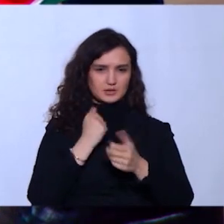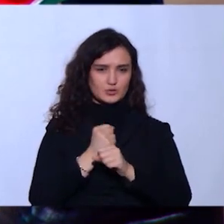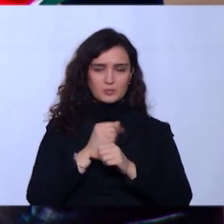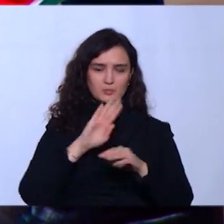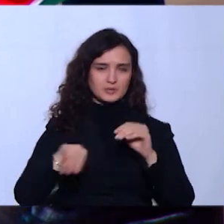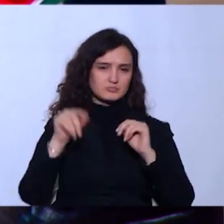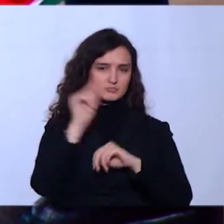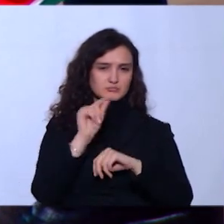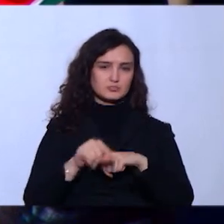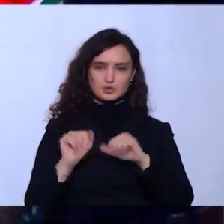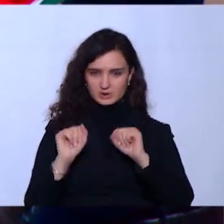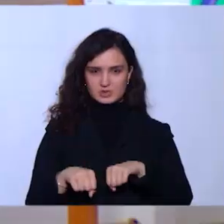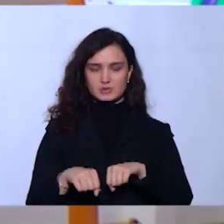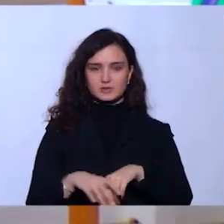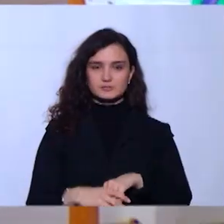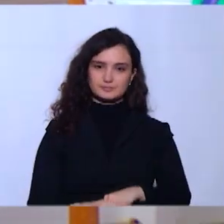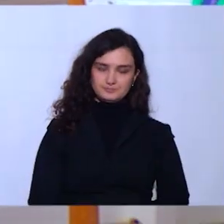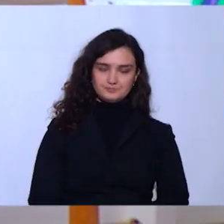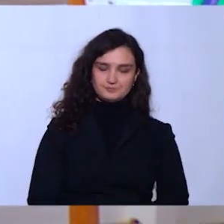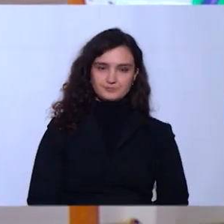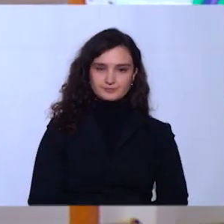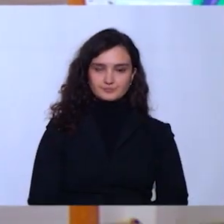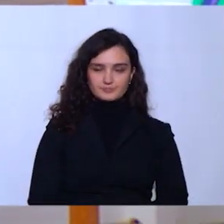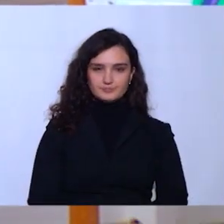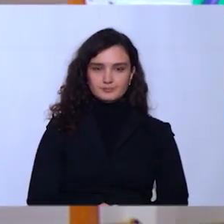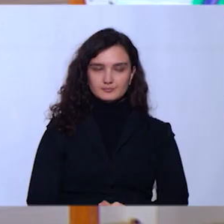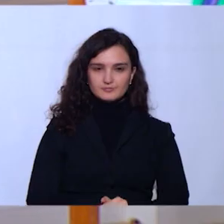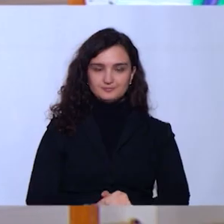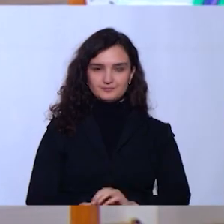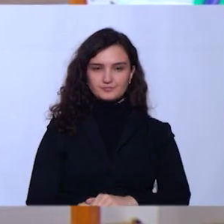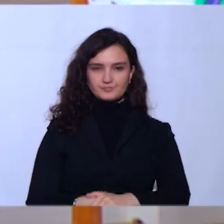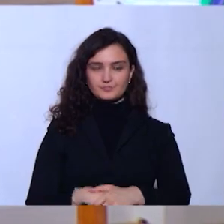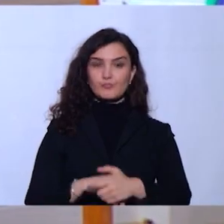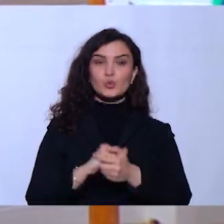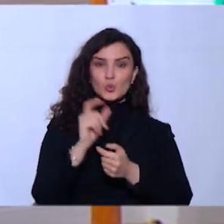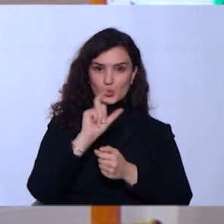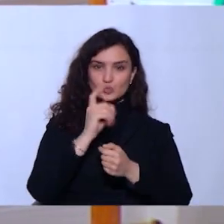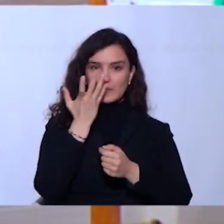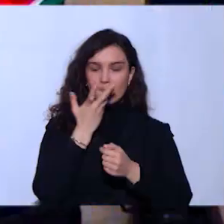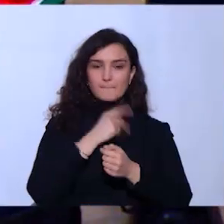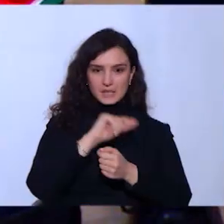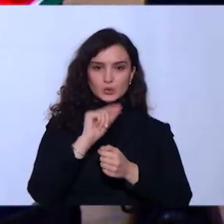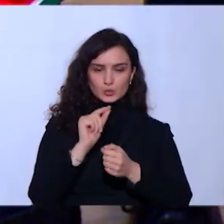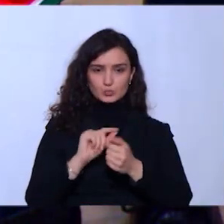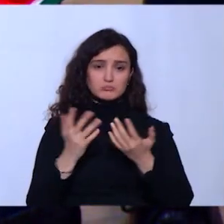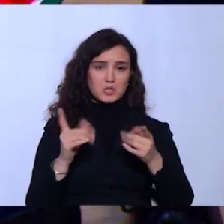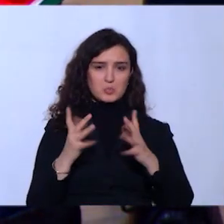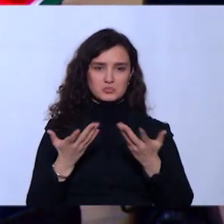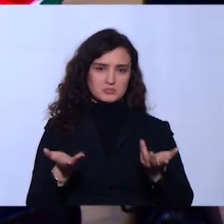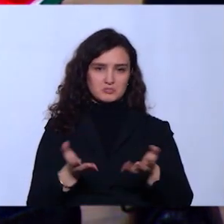გააფერადოთ. ესე რაღაც ლურჯი გავაფერადა ყვავილებმა, რა ნუ რა